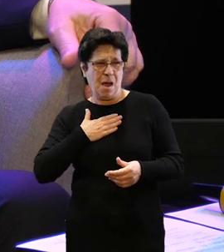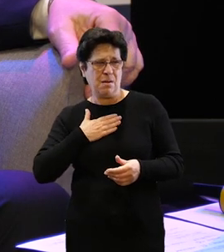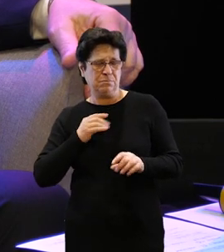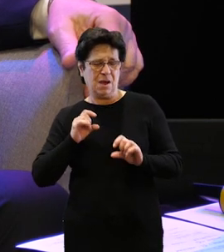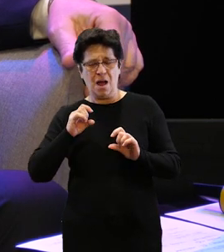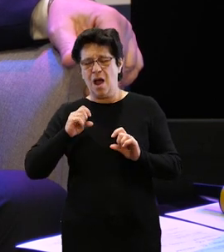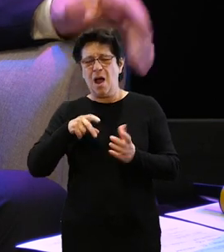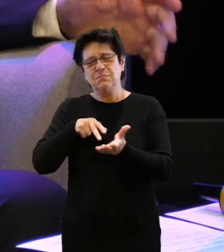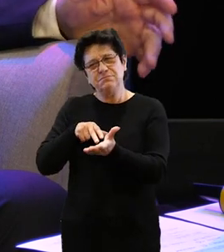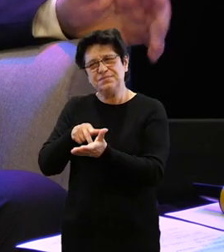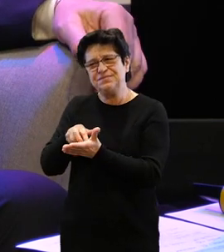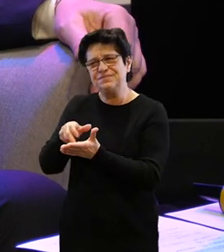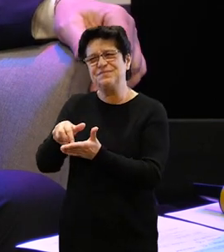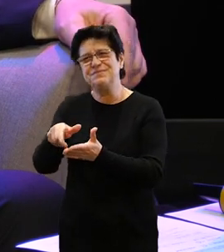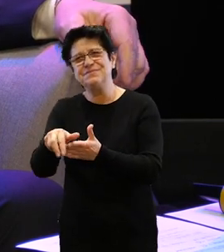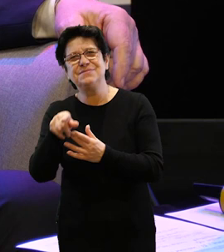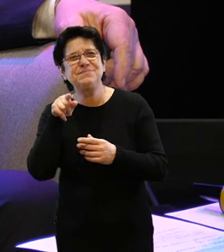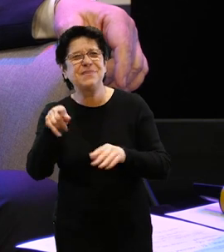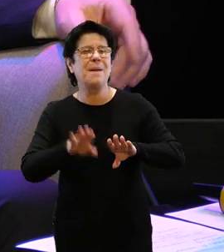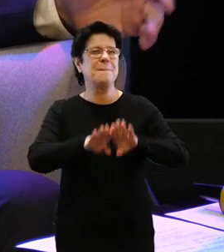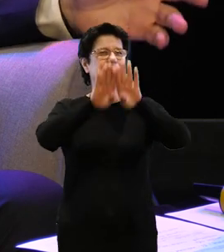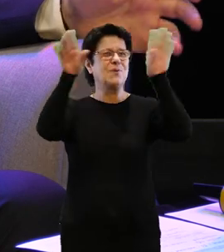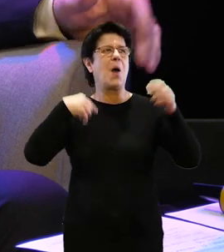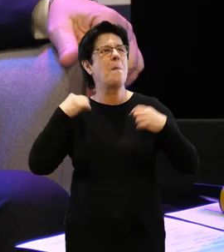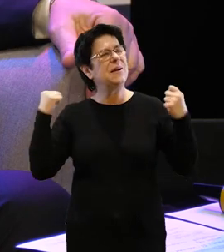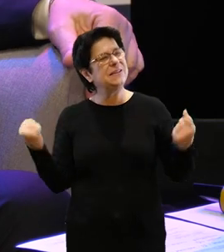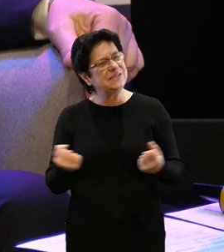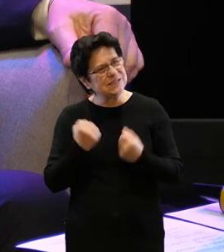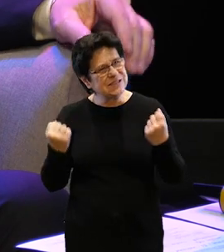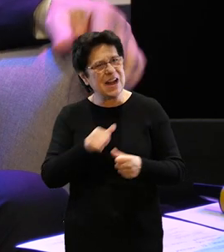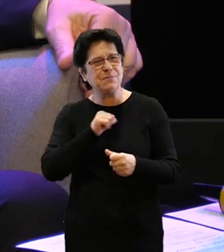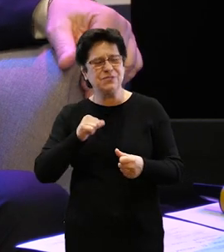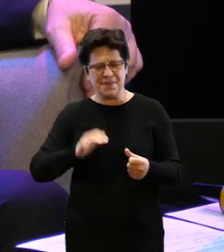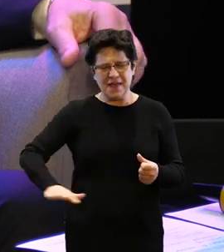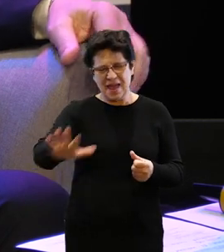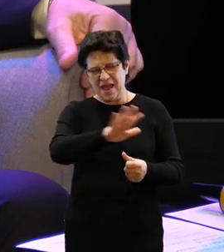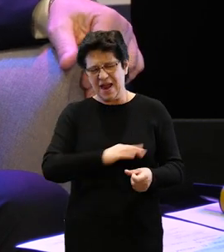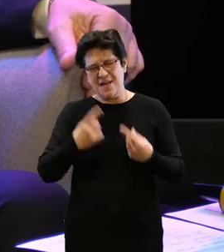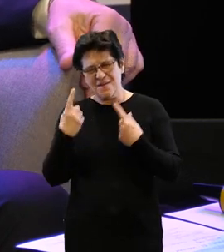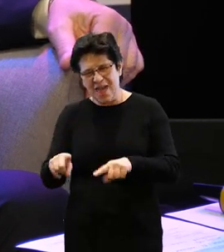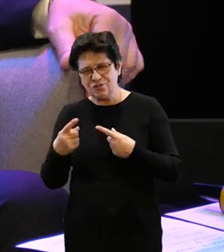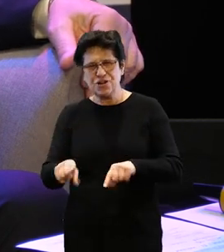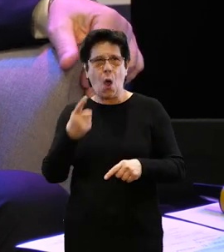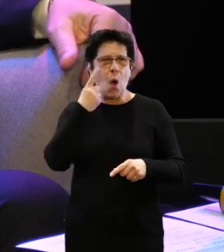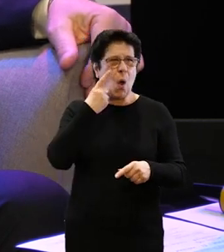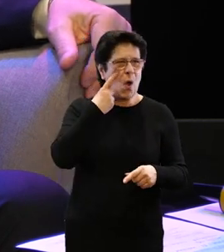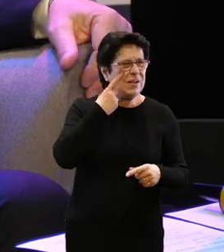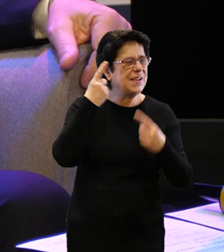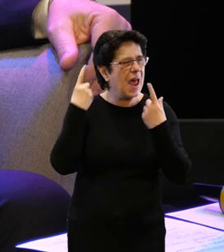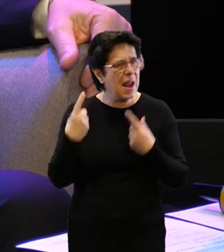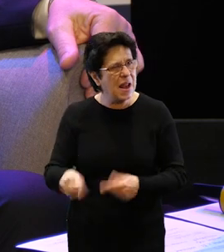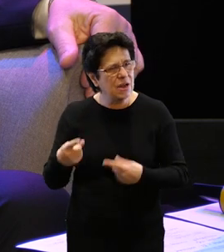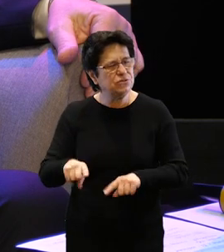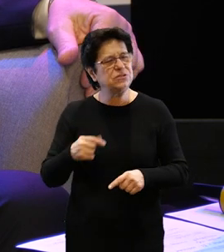muzea gdzie staram się na terenie Leszna Będę też w okolicach Leszna gdzie Będę prezentował właśnie